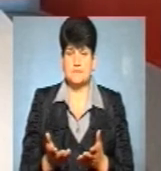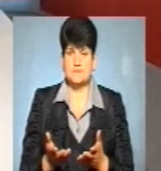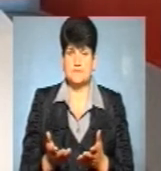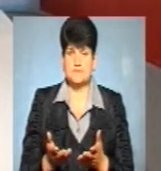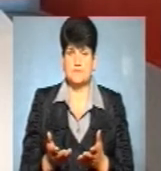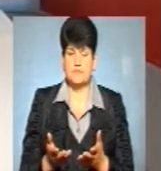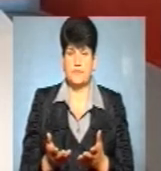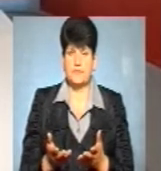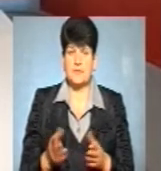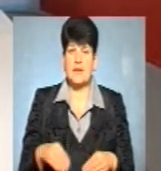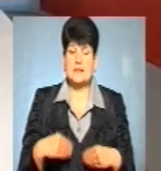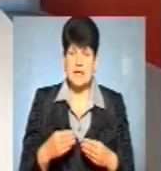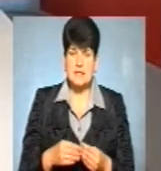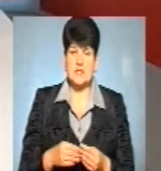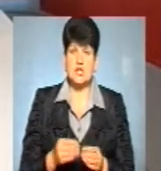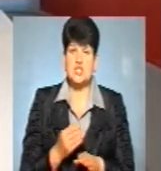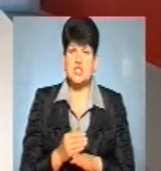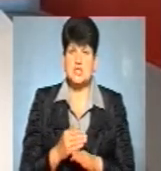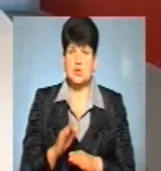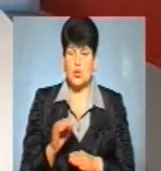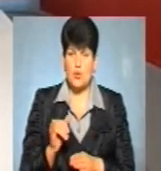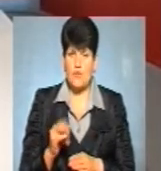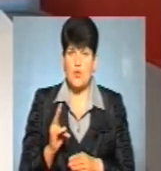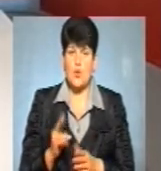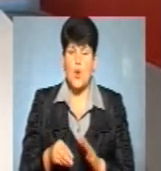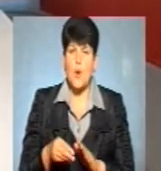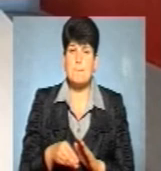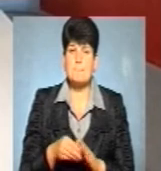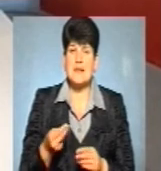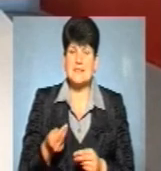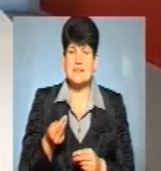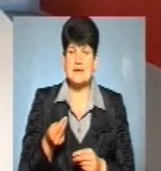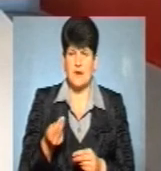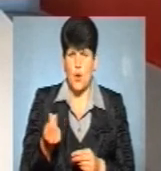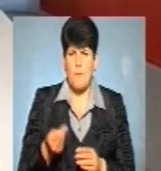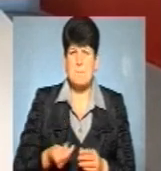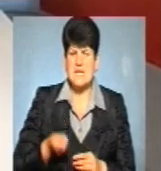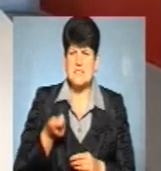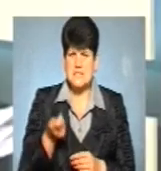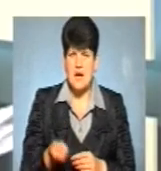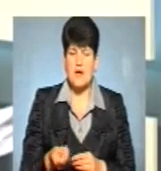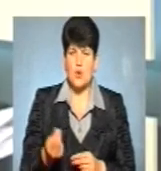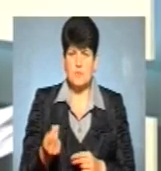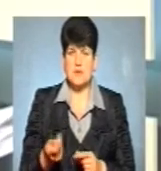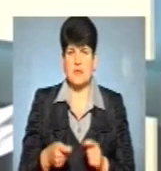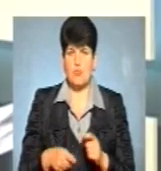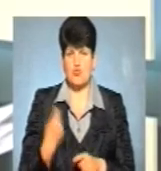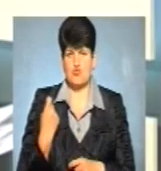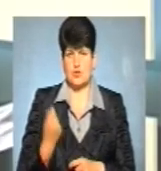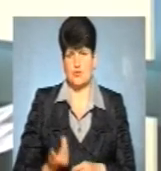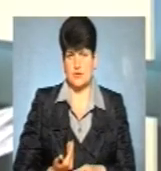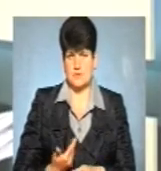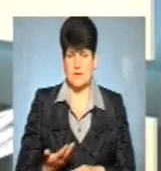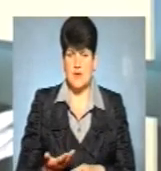дати часткову компенсацію, нормалізувати те життя, яке було порушено тим паводком. Крім